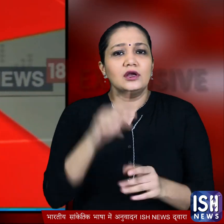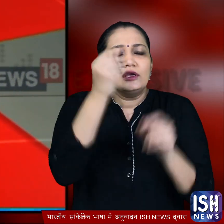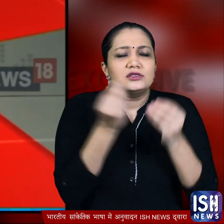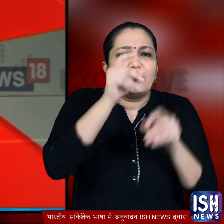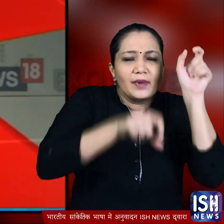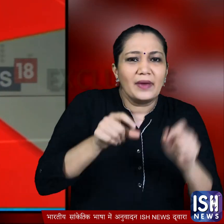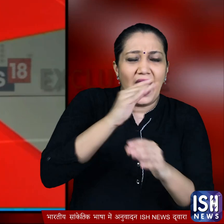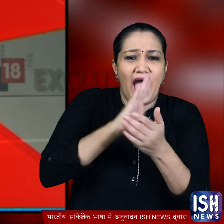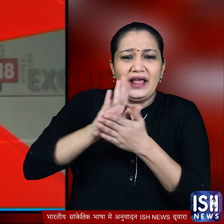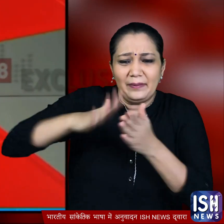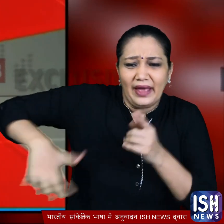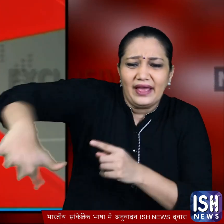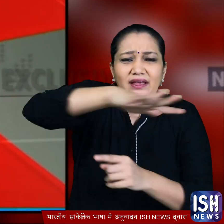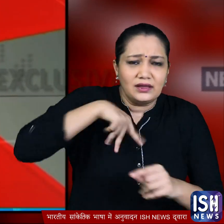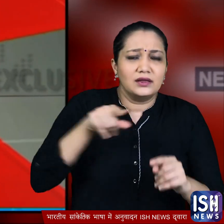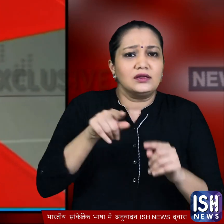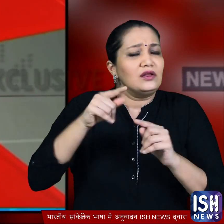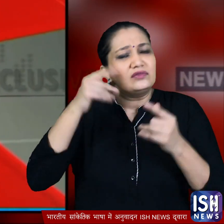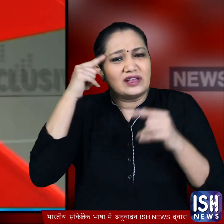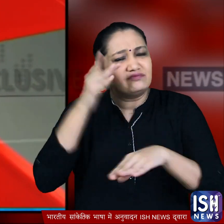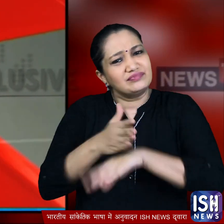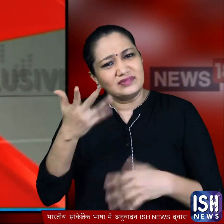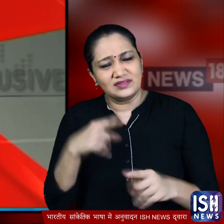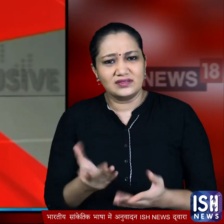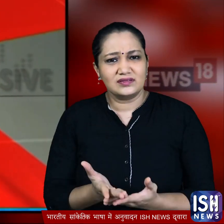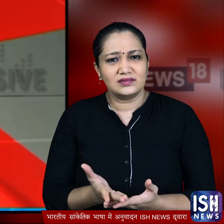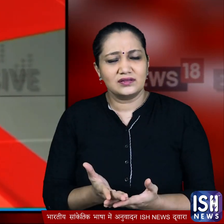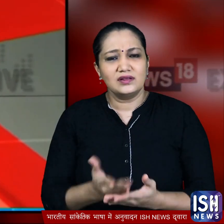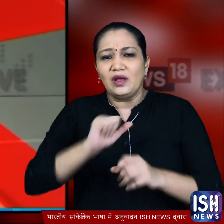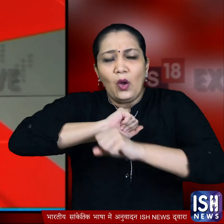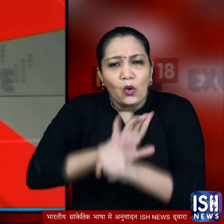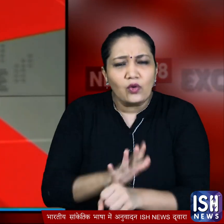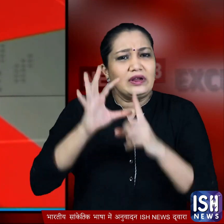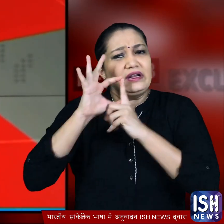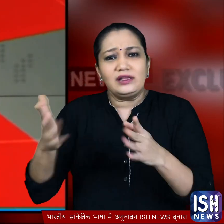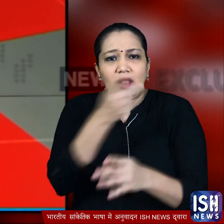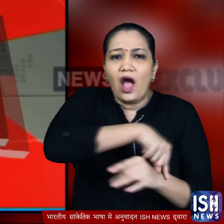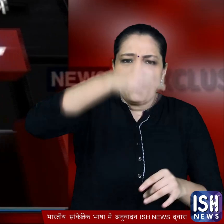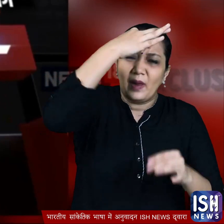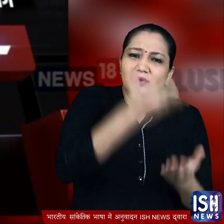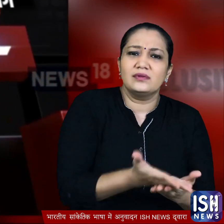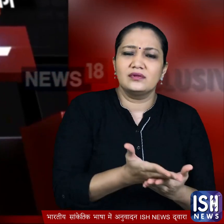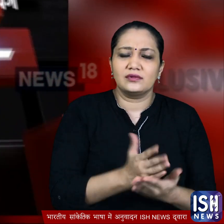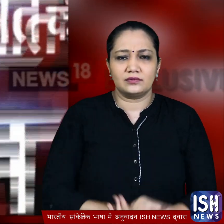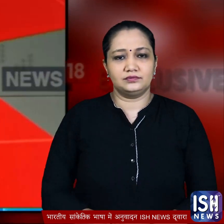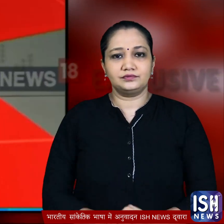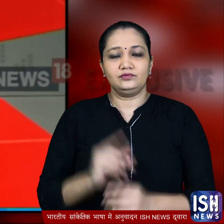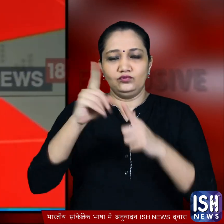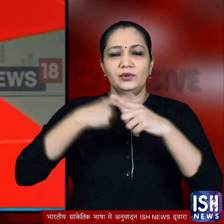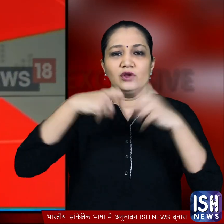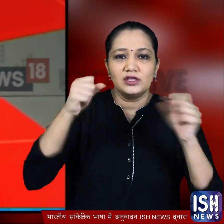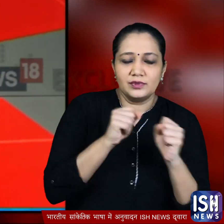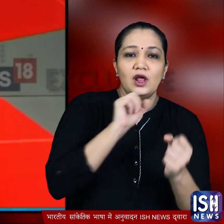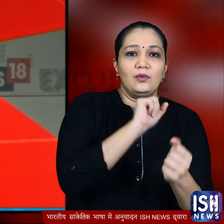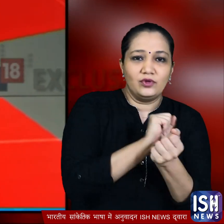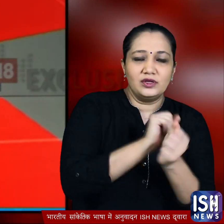सिर फिरे हर की पैड़ी से जुड़ी आस्था को भी ठेस लगाने से बाज नहीं आ रहे, जो महामारी से भी ज्यादा बड़ा सिरदर्द बन गए। जम्मू कश्मीर में सुरक्षा